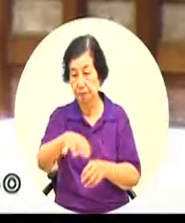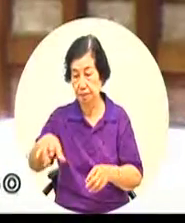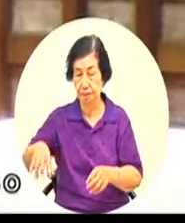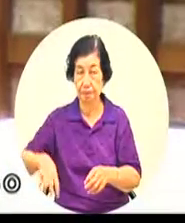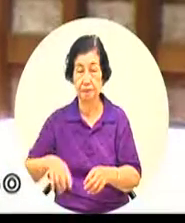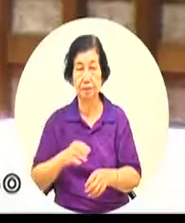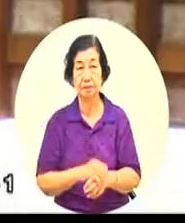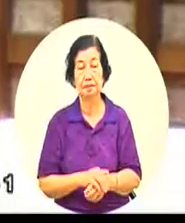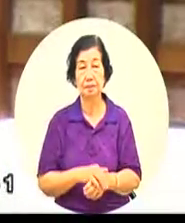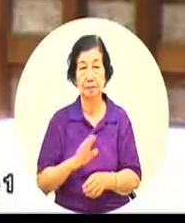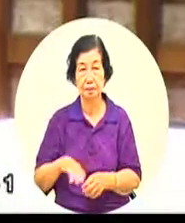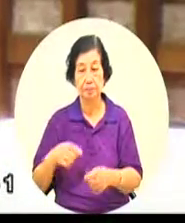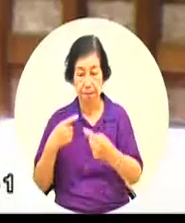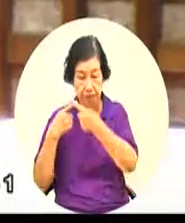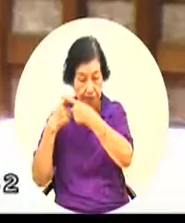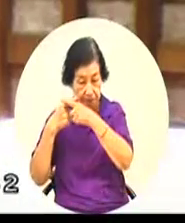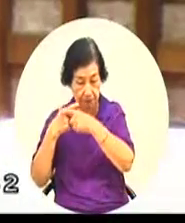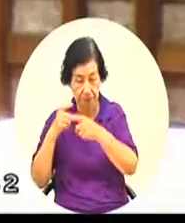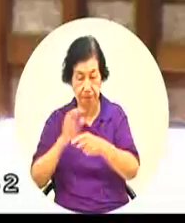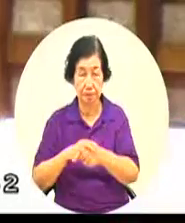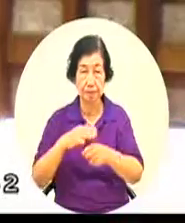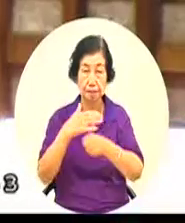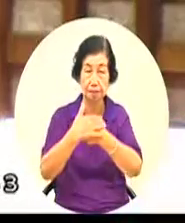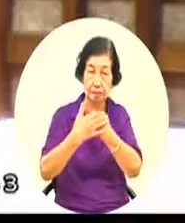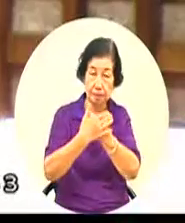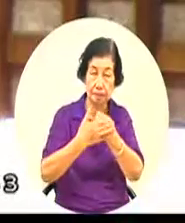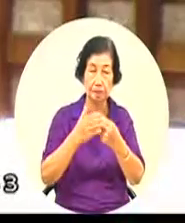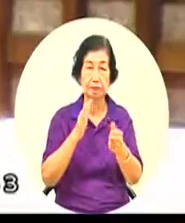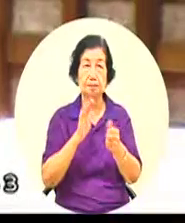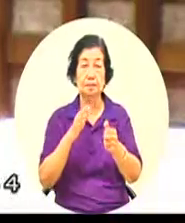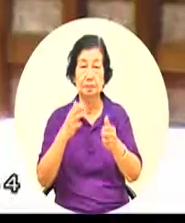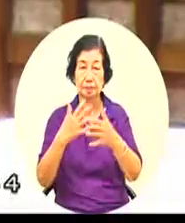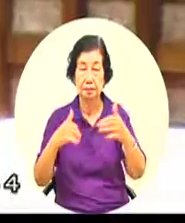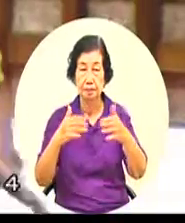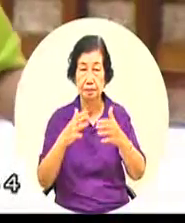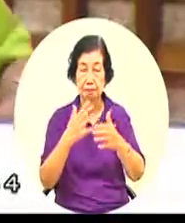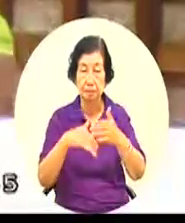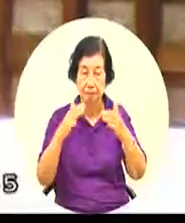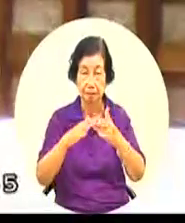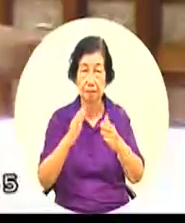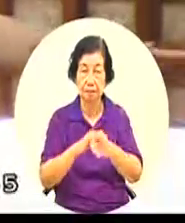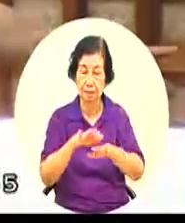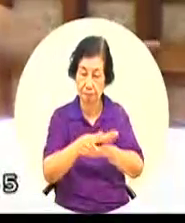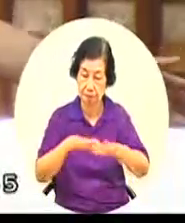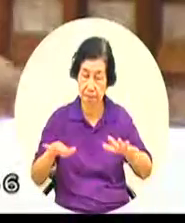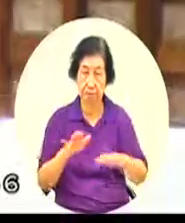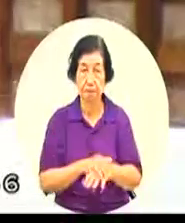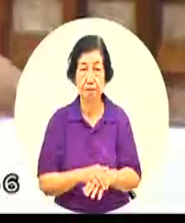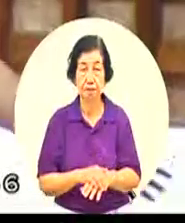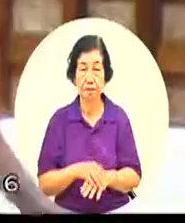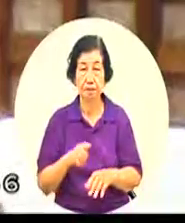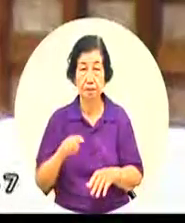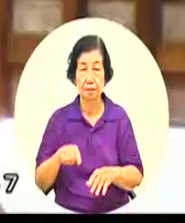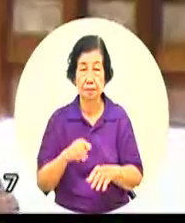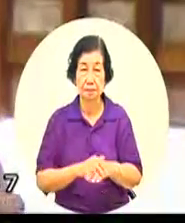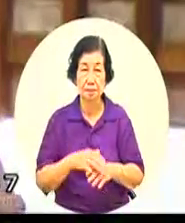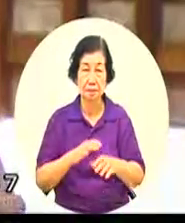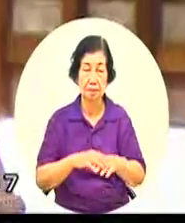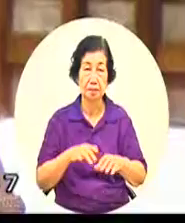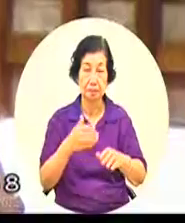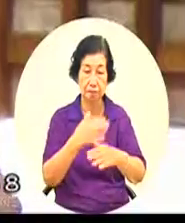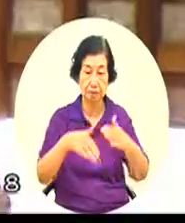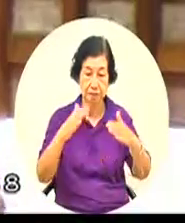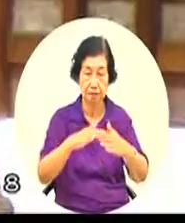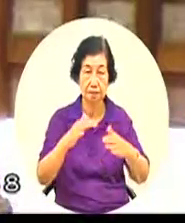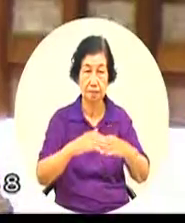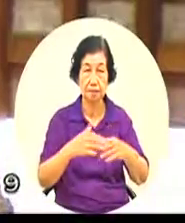来维护学校的这个安全呢、那么因为现在学校呢有些大部分都是没有围墙，